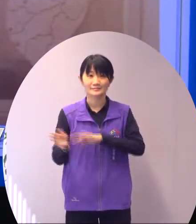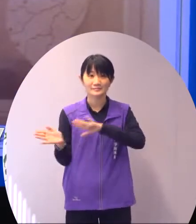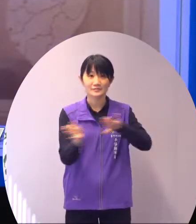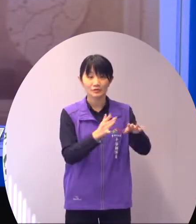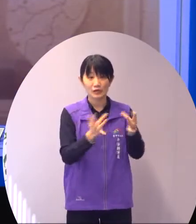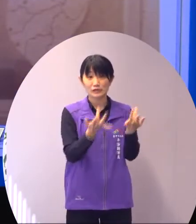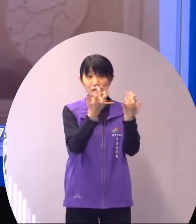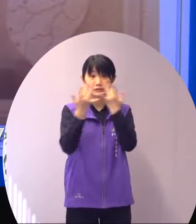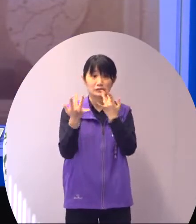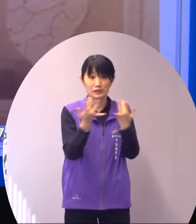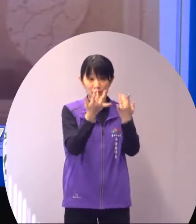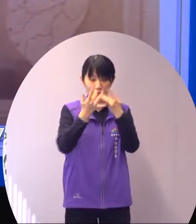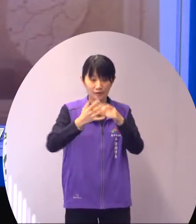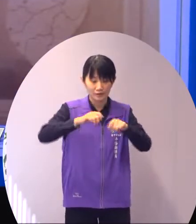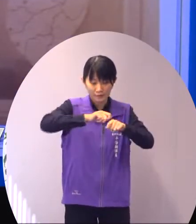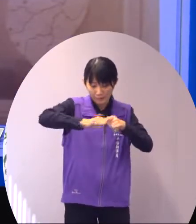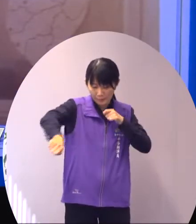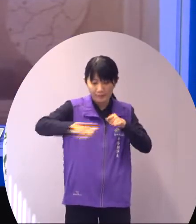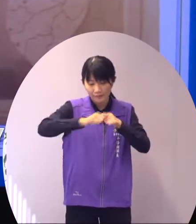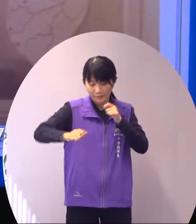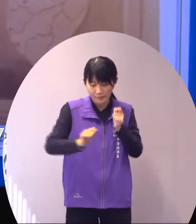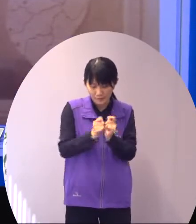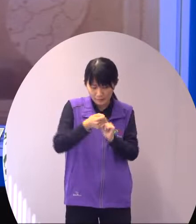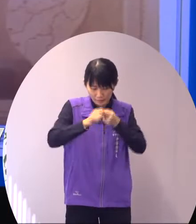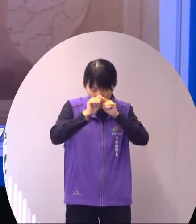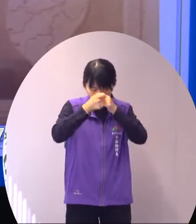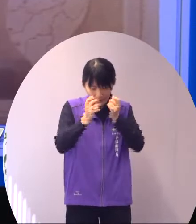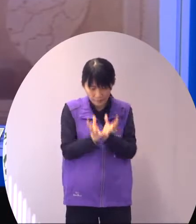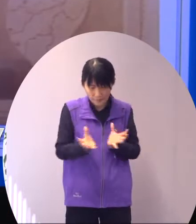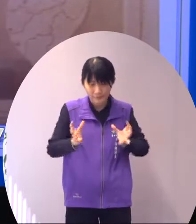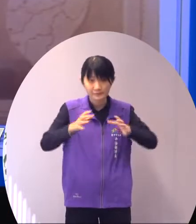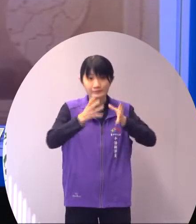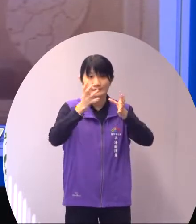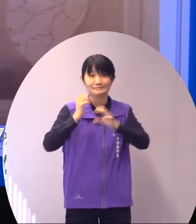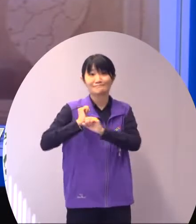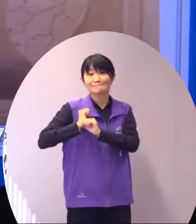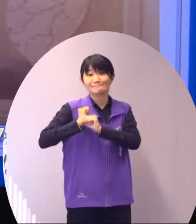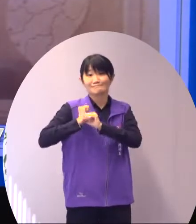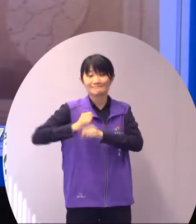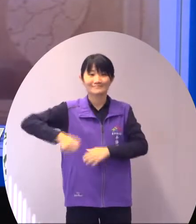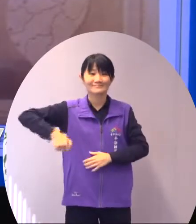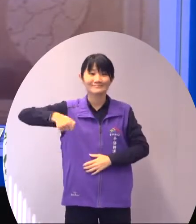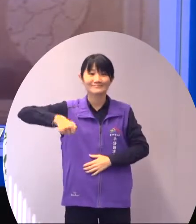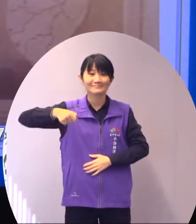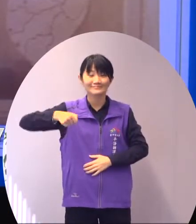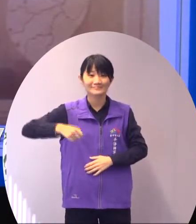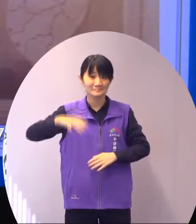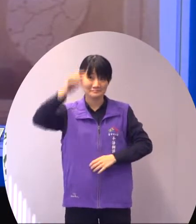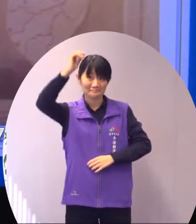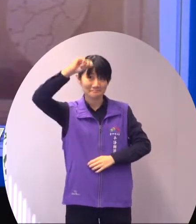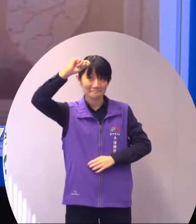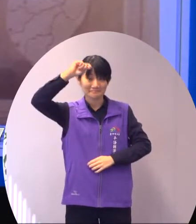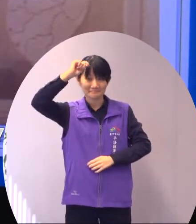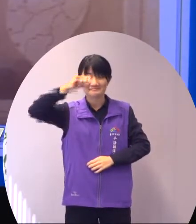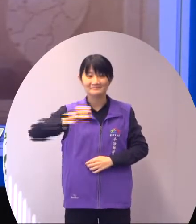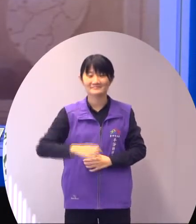保存者株洲贵春艺师，自行研制龙凤旗手提包、背包、草帽，并加以编出文